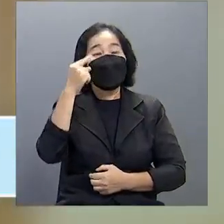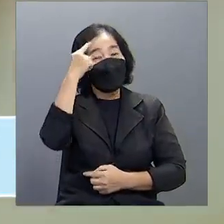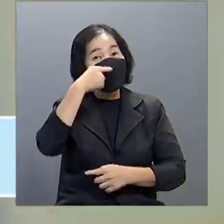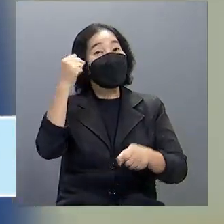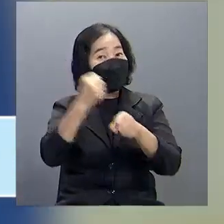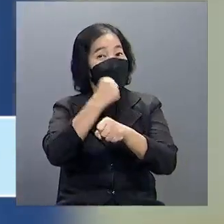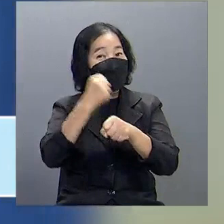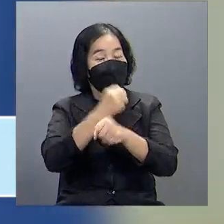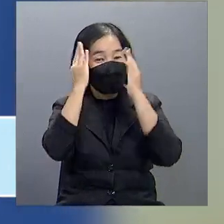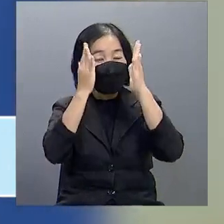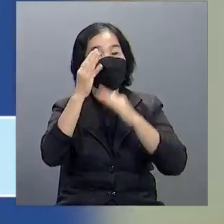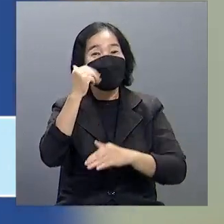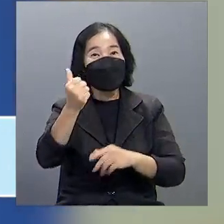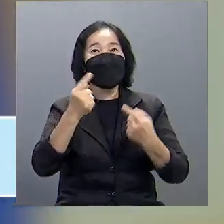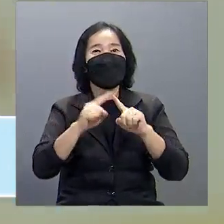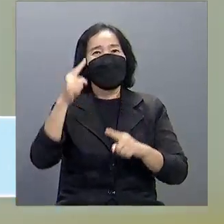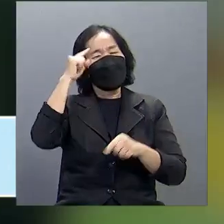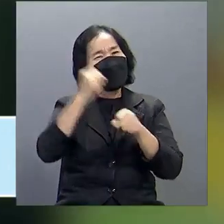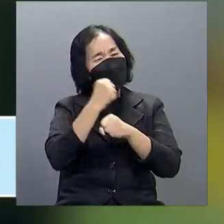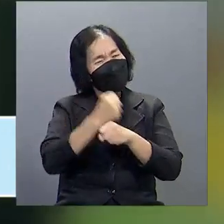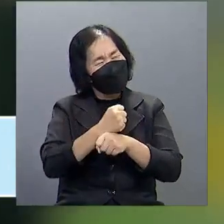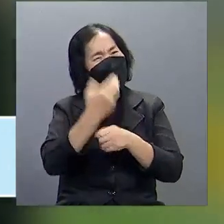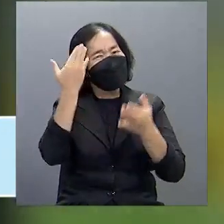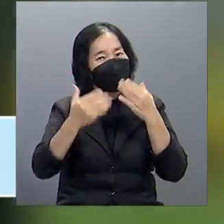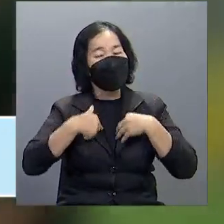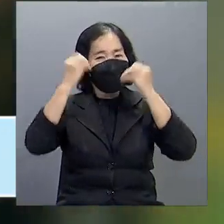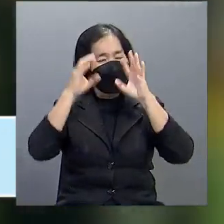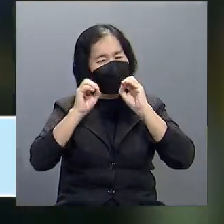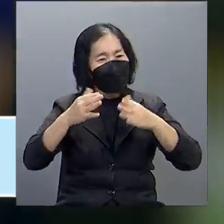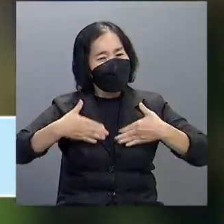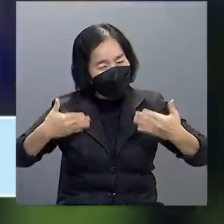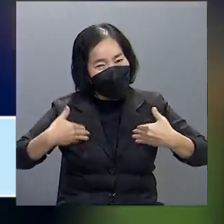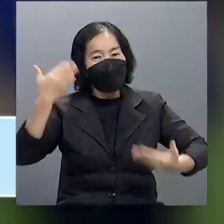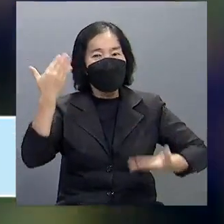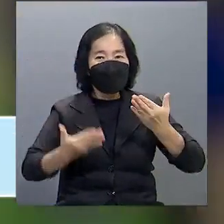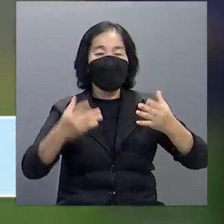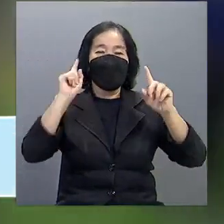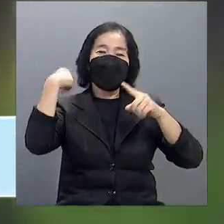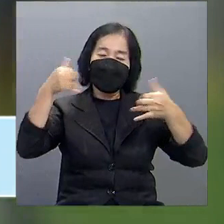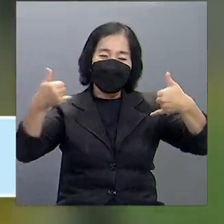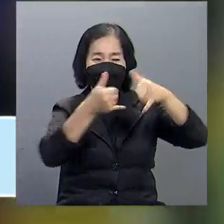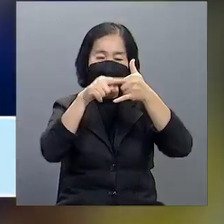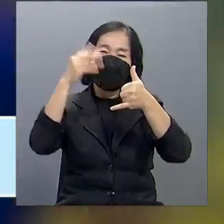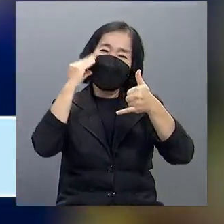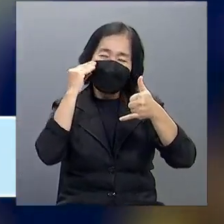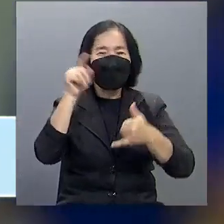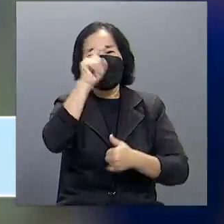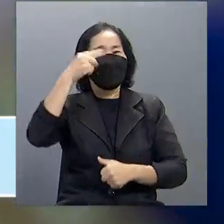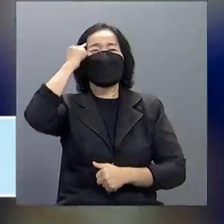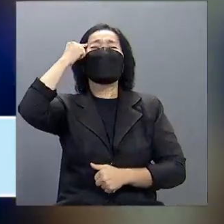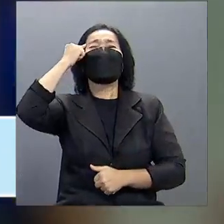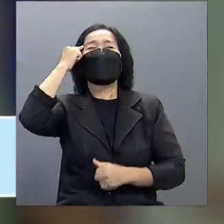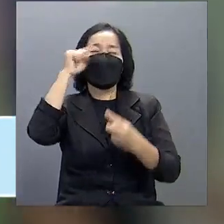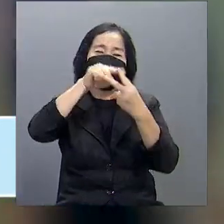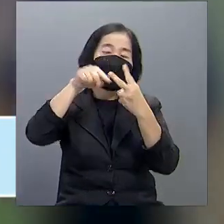ใจว่าที่ตั้งใจฝึกเพราะครูสอนสนุกหรือครูฝึกซ้อมดีอุ๊ยครูฝึกซ้อมคนหน้าตาน่ารักเหมือนกันนะคะเนี่ย ก็น่ารักครูซ้อ